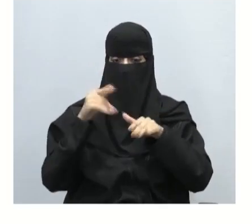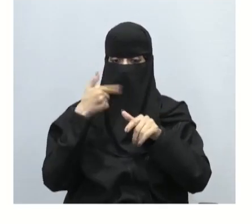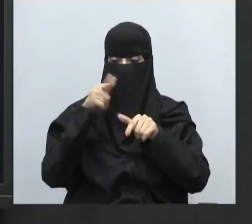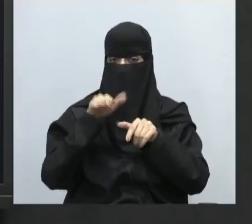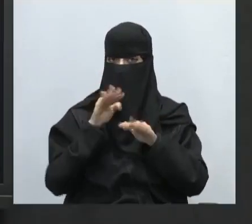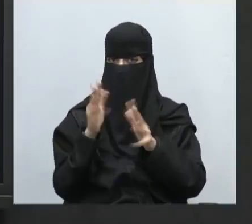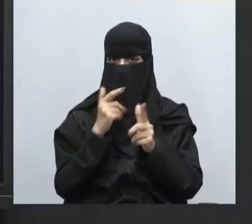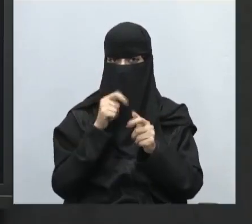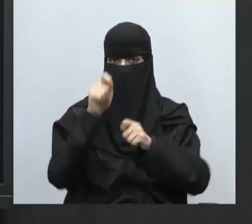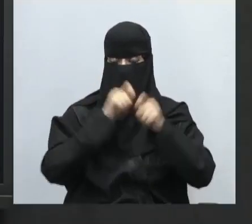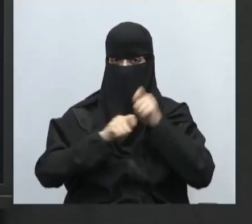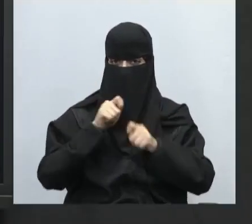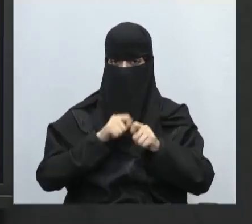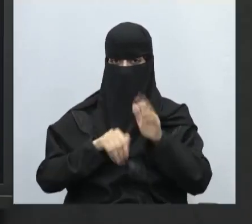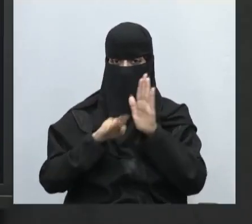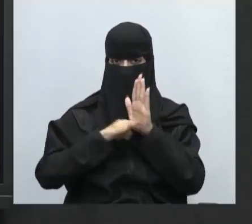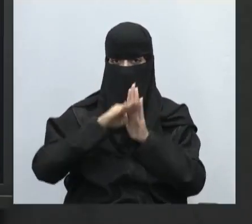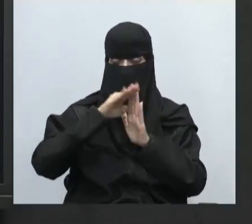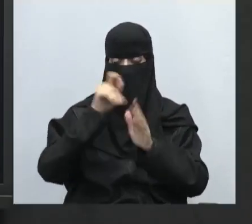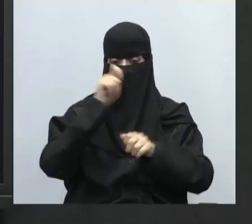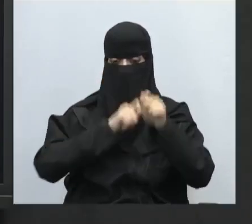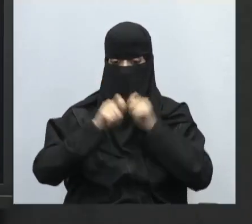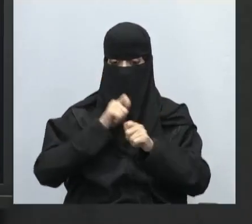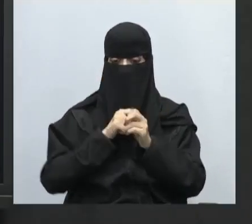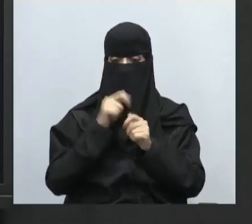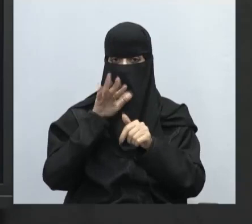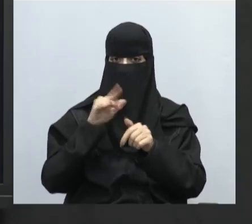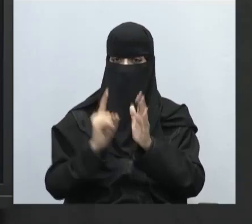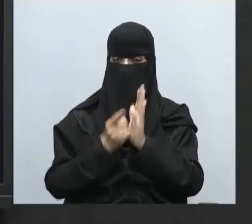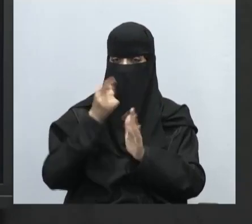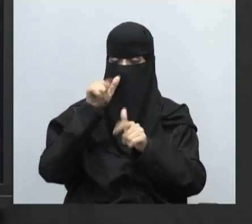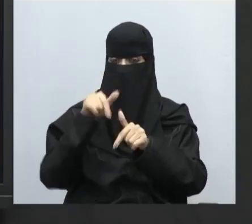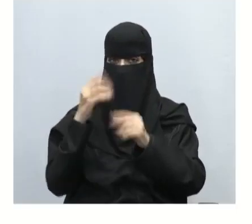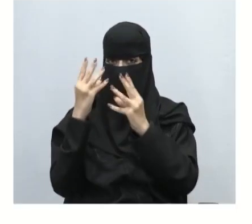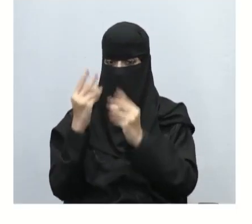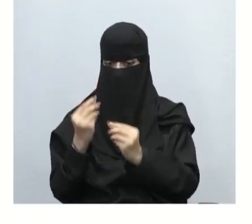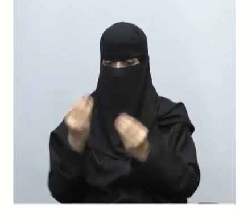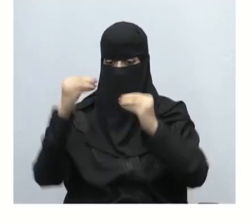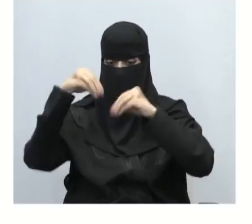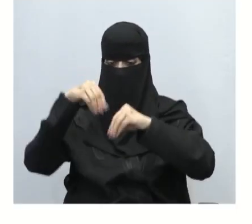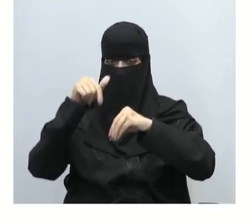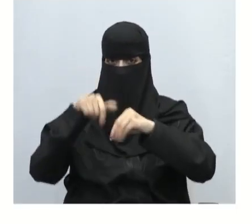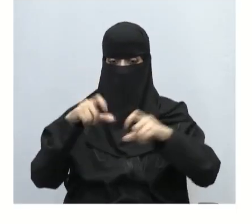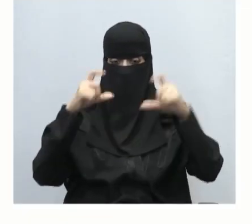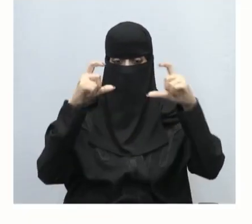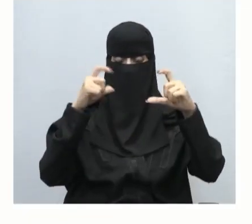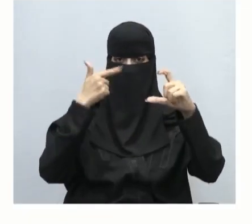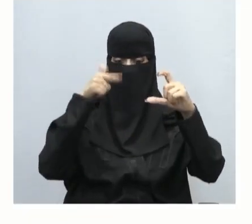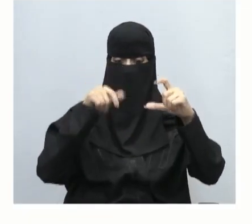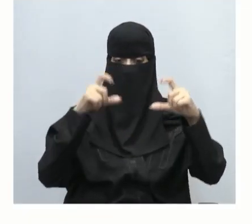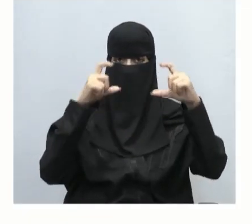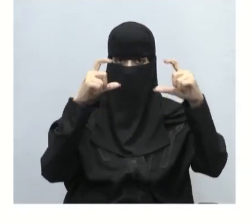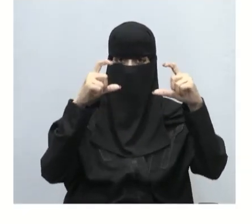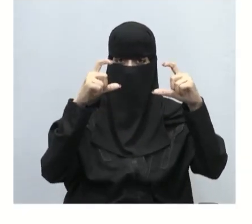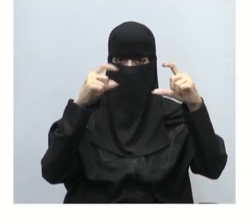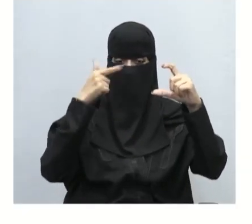بماذا نستعمل ترتيب العمليات اولا نحسب ما بداخل القوس ما بداخل